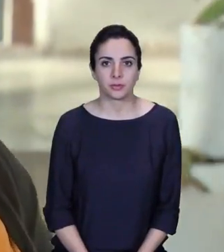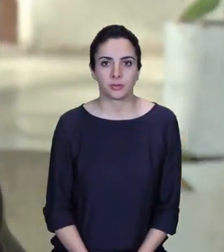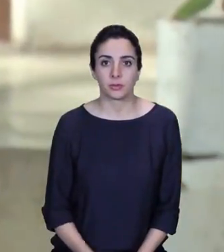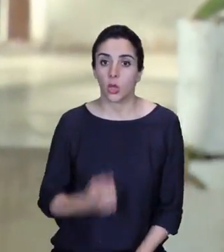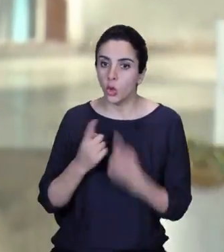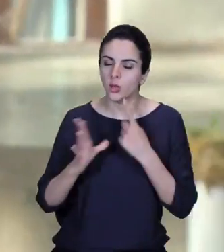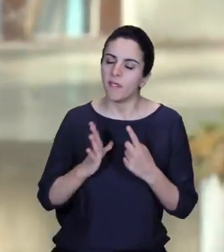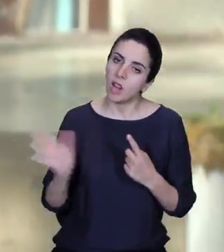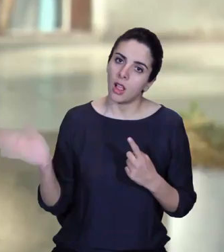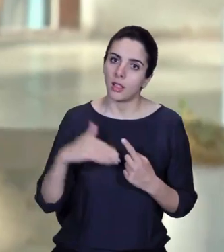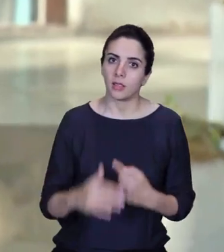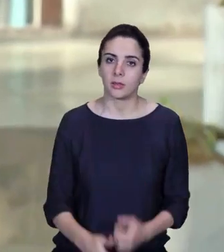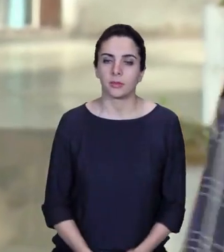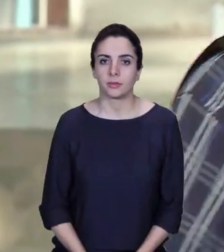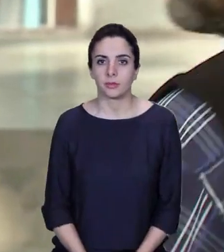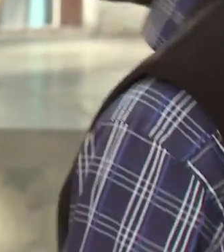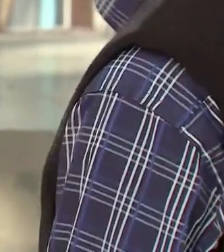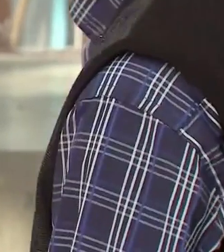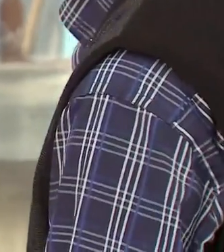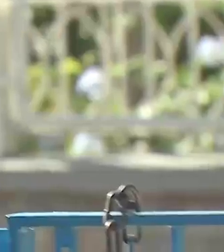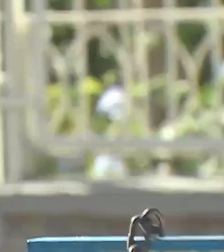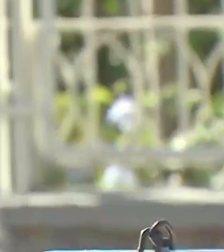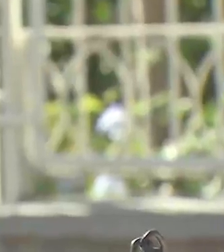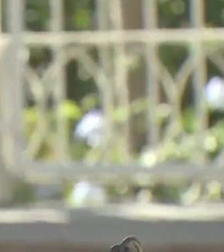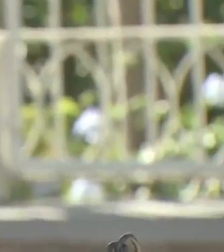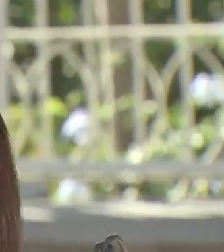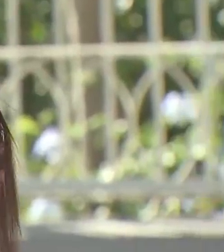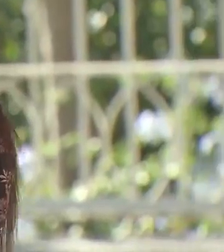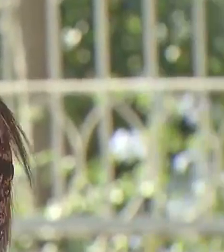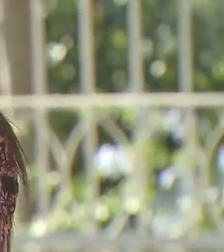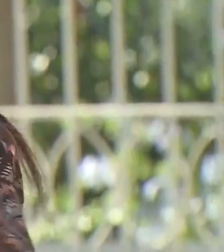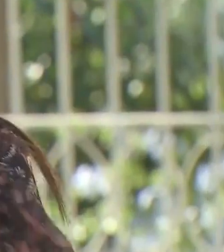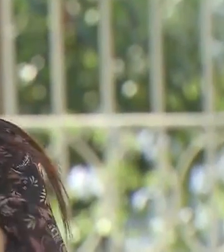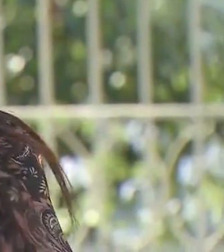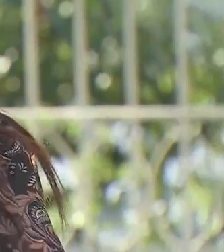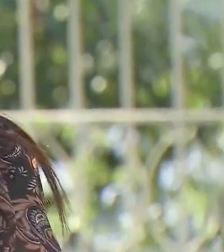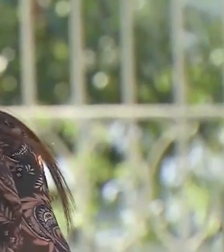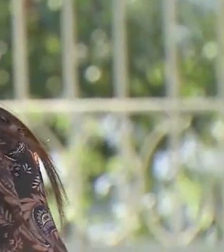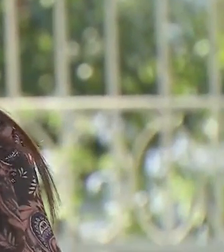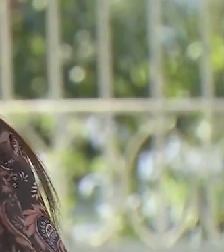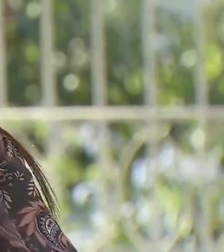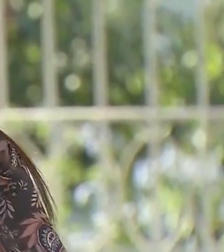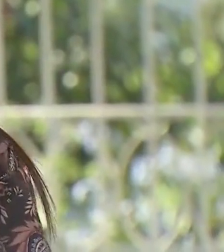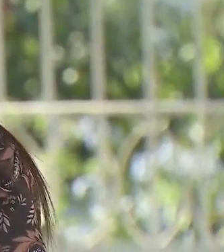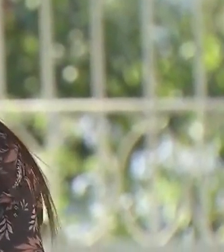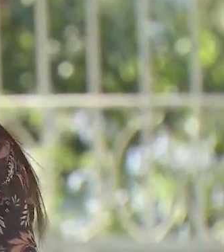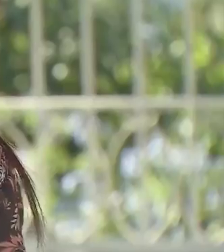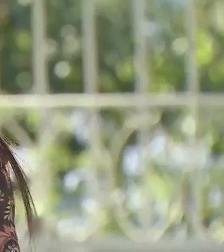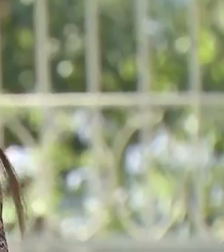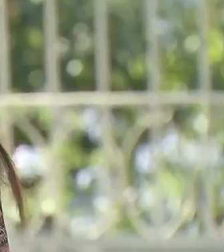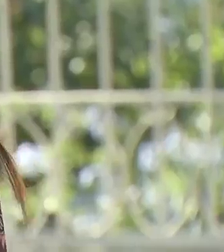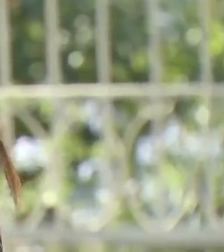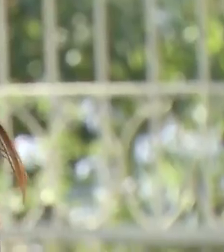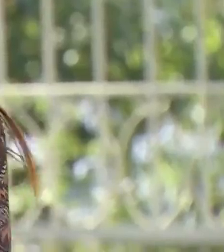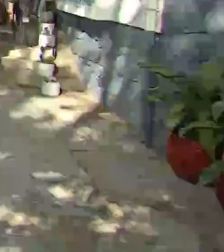Seninle konuşacaklarım var. İçeri geç diye işaret edip kolundan tuttu. Salim gider ayak, Zehra'nın arkasından